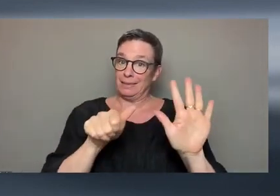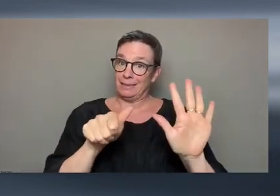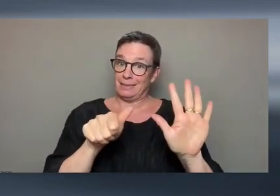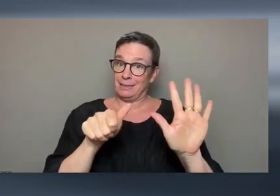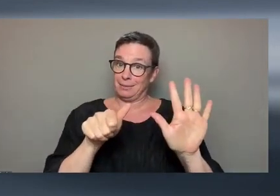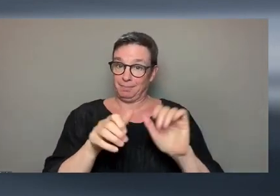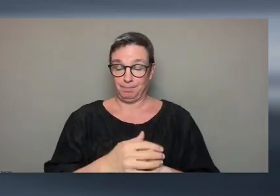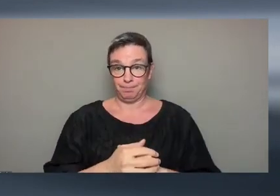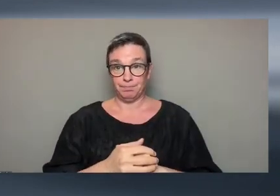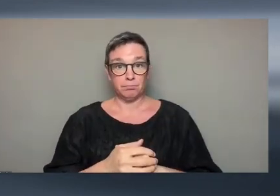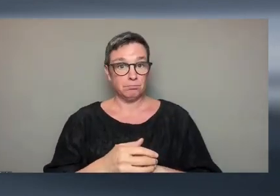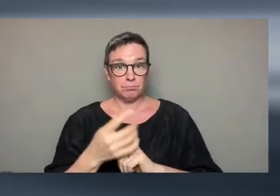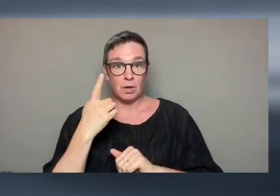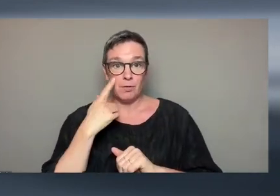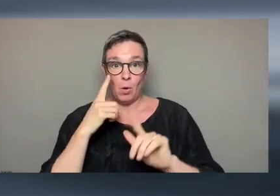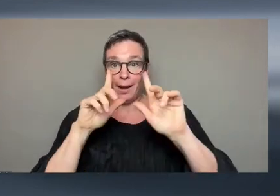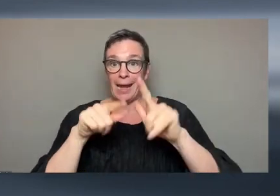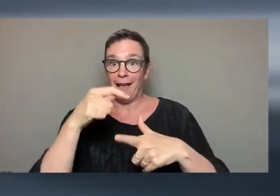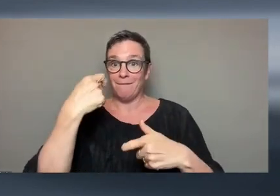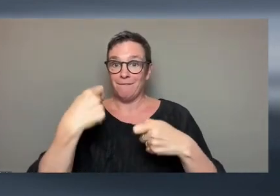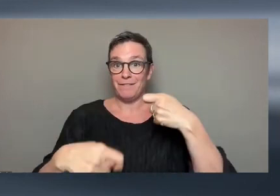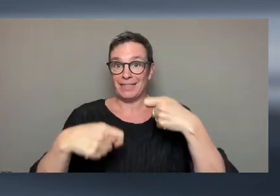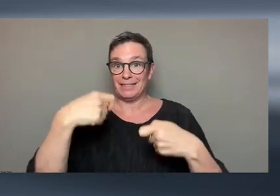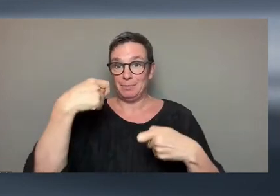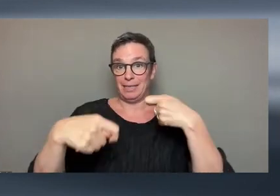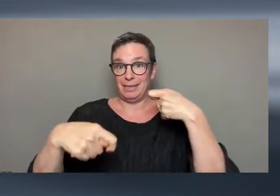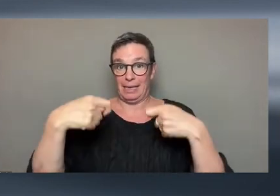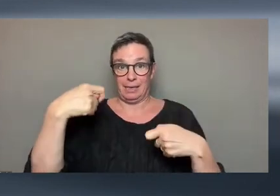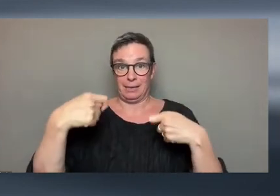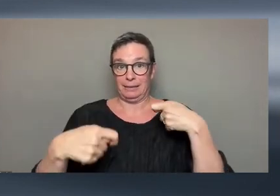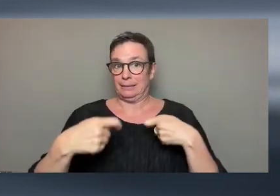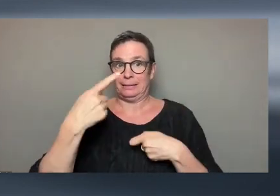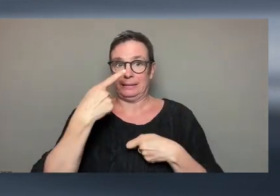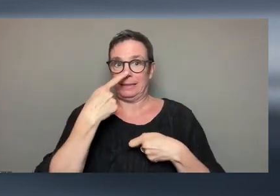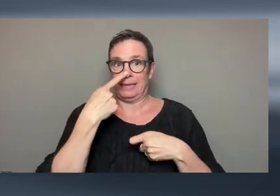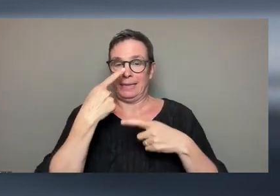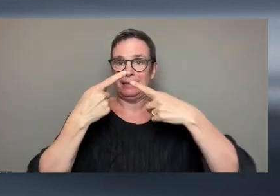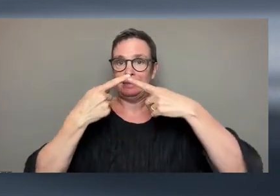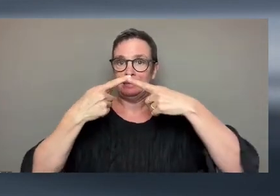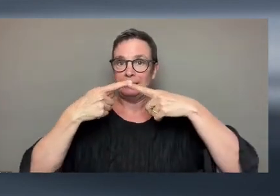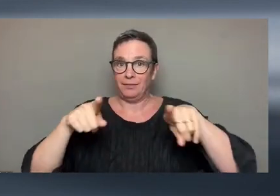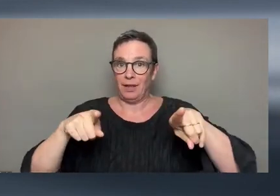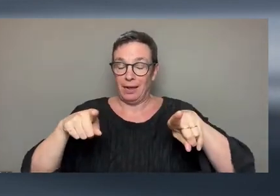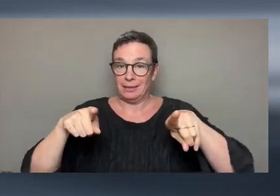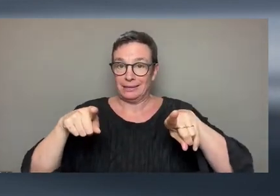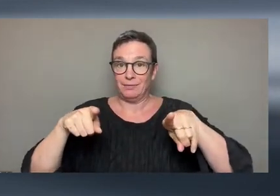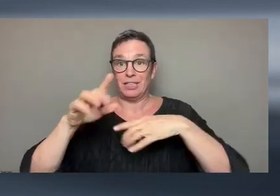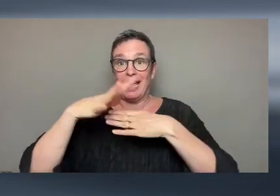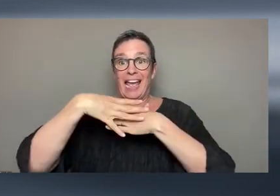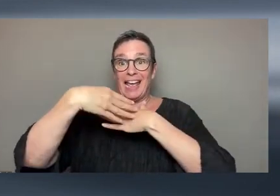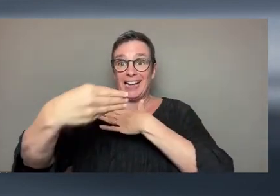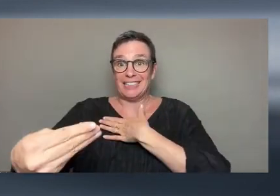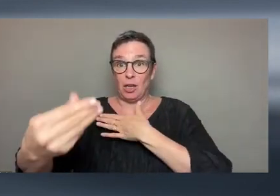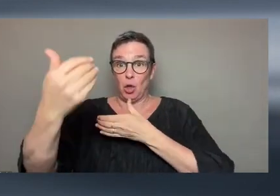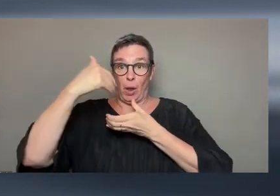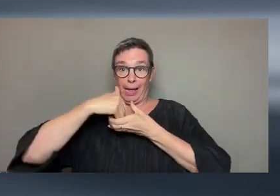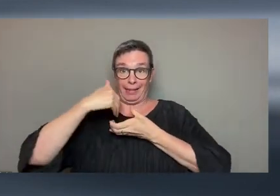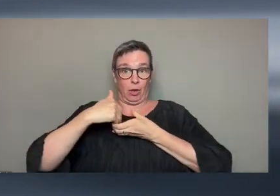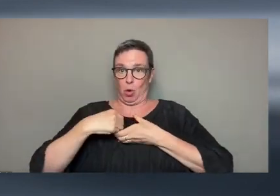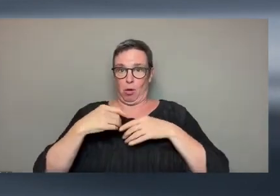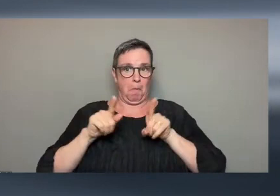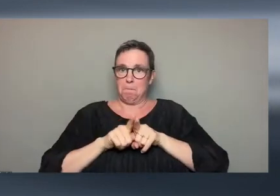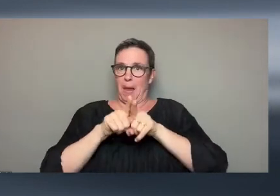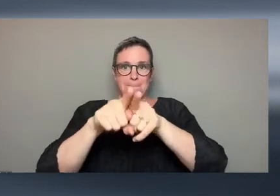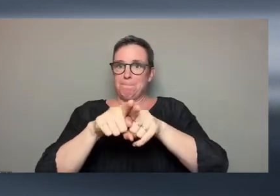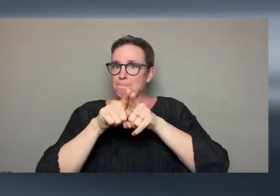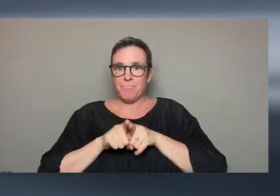Ce qu'on voit là au niveau de la flexibilité, c'est qu'il n'y a pas de différence entre le routage extérieur et le routage intérieur. Le routeur